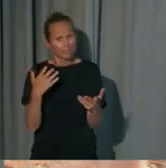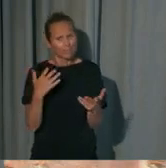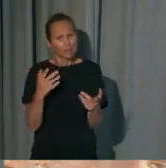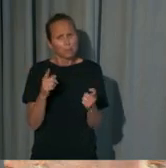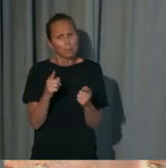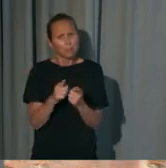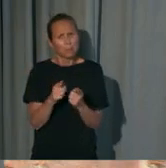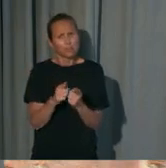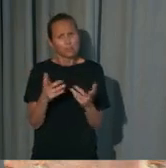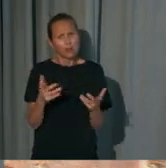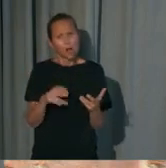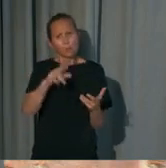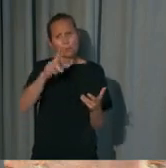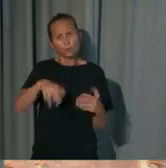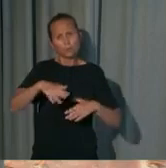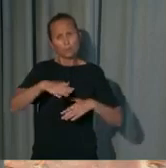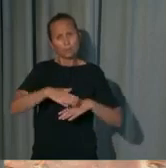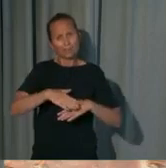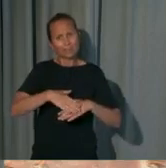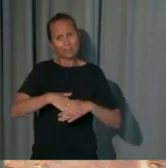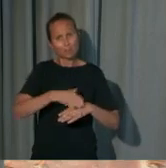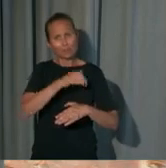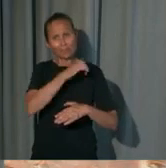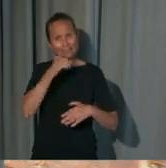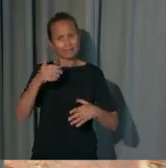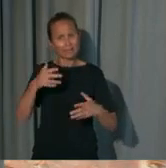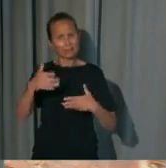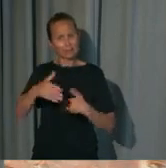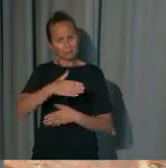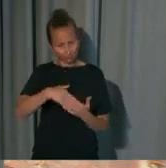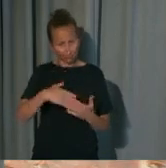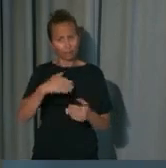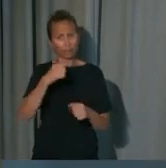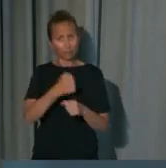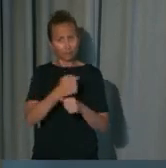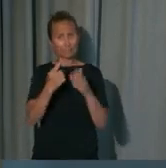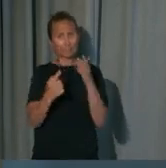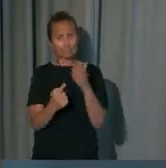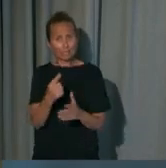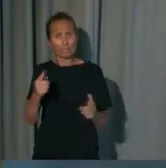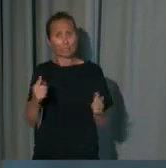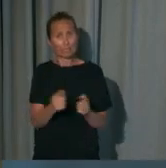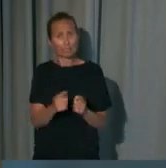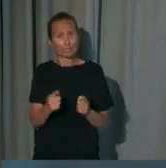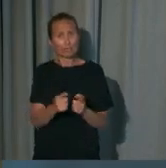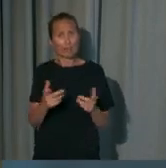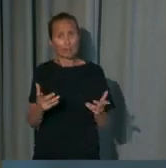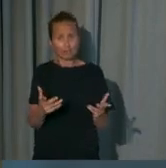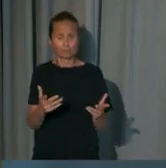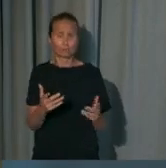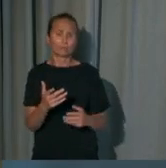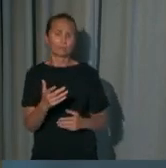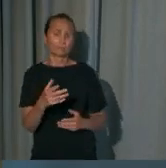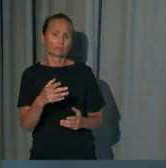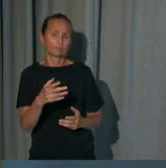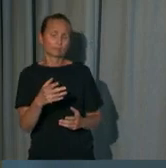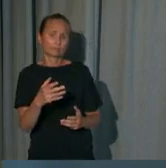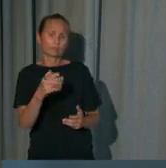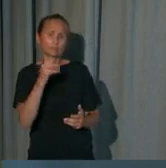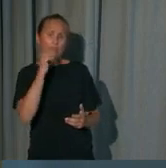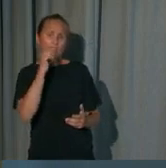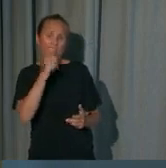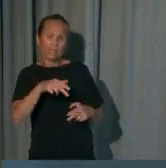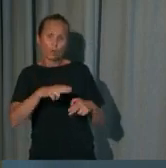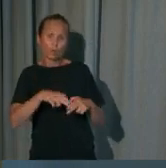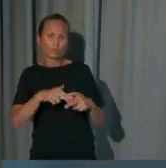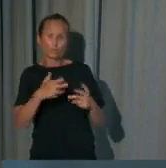om norsk beredskap mot ekstreme miljøer når dette likevel kan skje? Det er for tidlig for oss å gi en